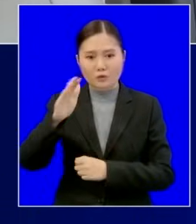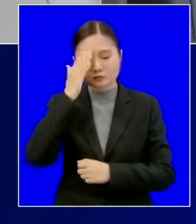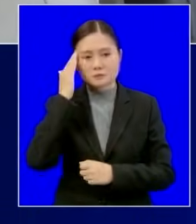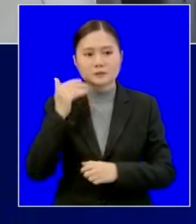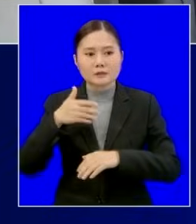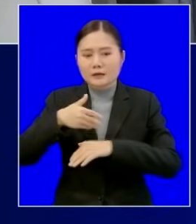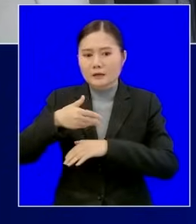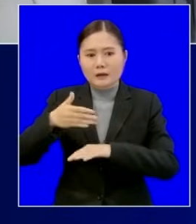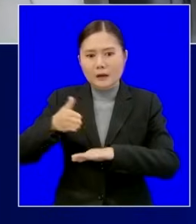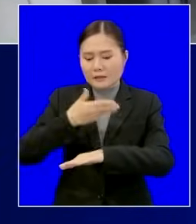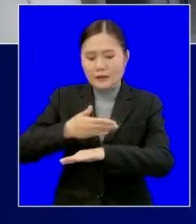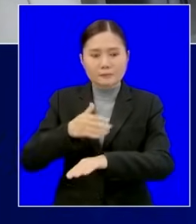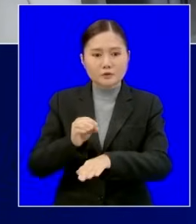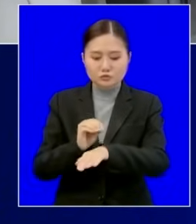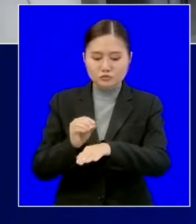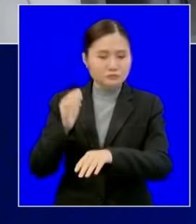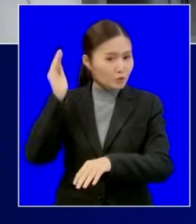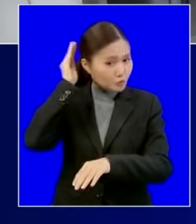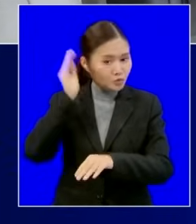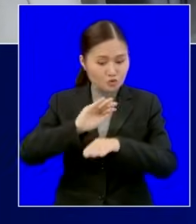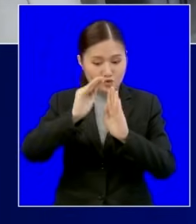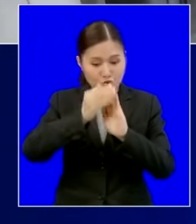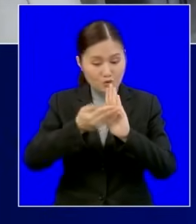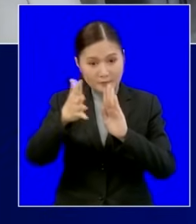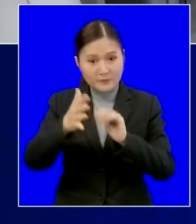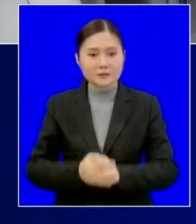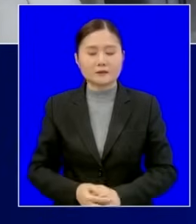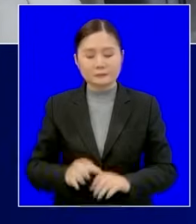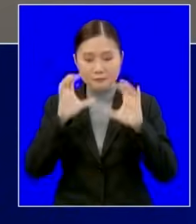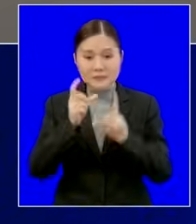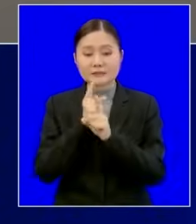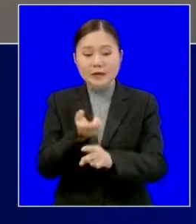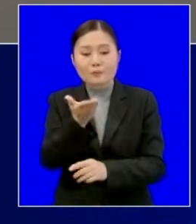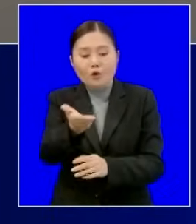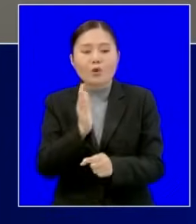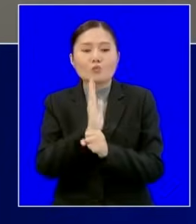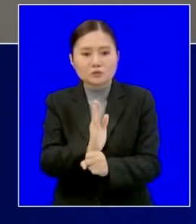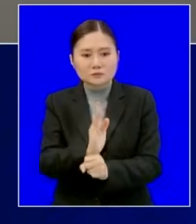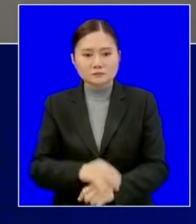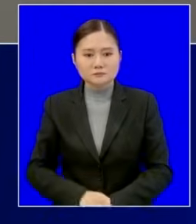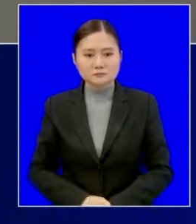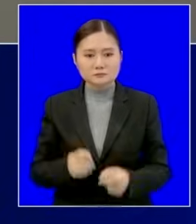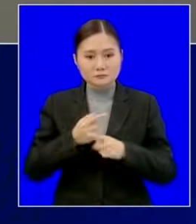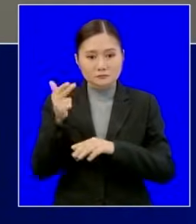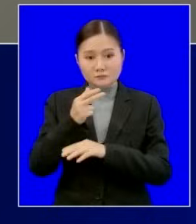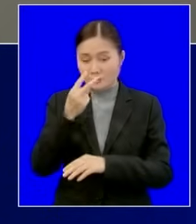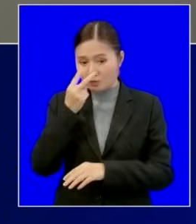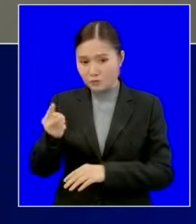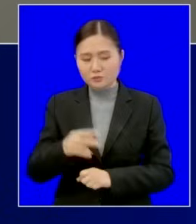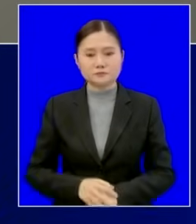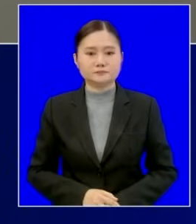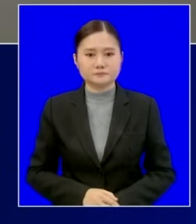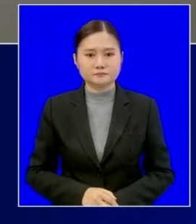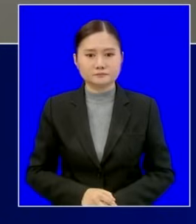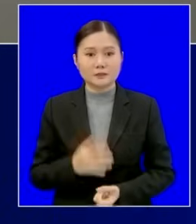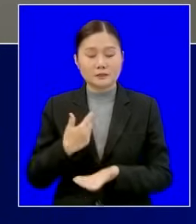างหลังมันไม่ได้มีพนักพิงที่มันนูนๆขึ้นมาเธอเลยเข้าใจว่าเป็นผีที่ตามขอส่วนบุญเป็นความเชื่อของเธอแต่คลิปนี้ที่เธอบอกว่าเล่าเรื่